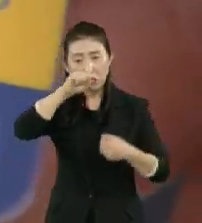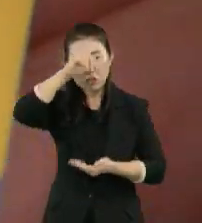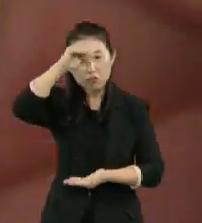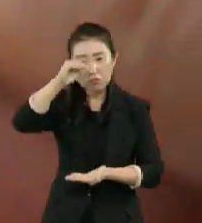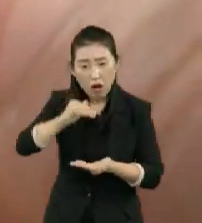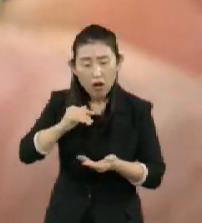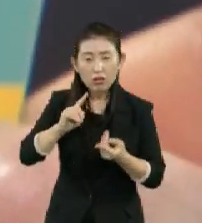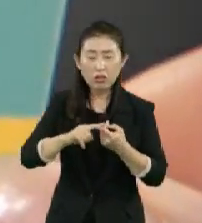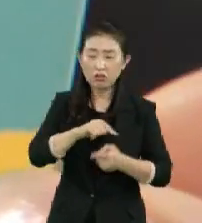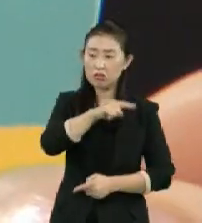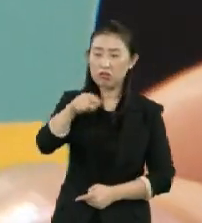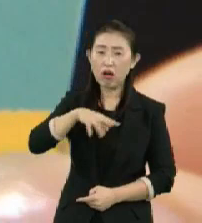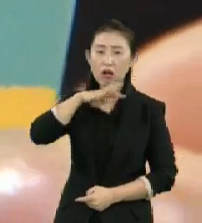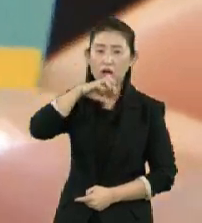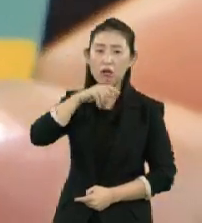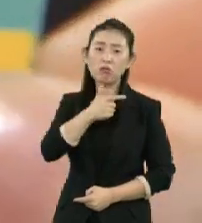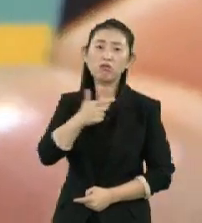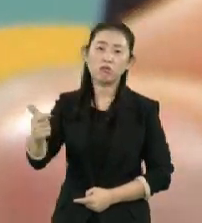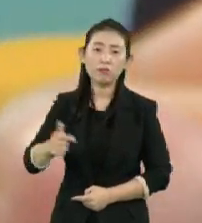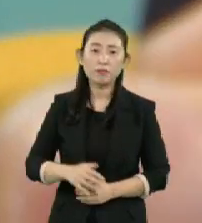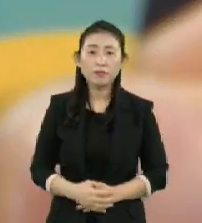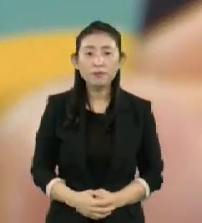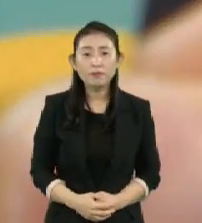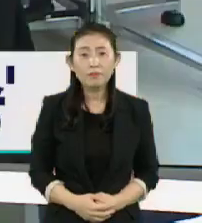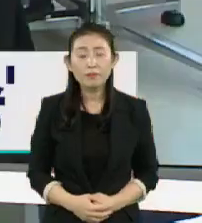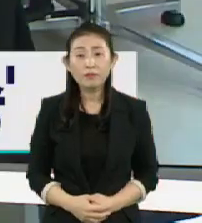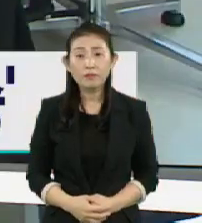있습니다. TJB 김진석입니다.